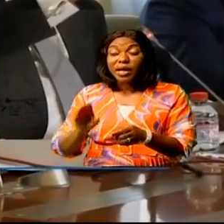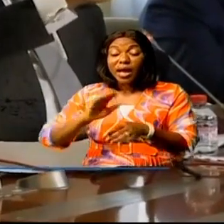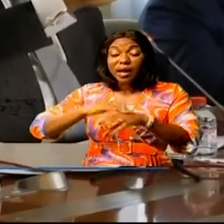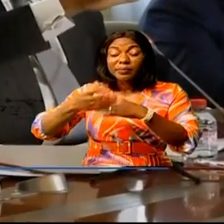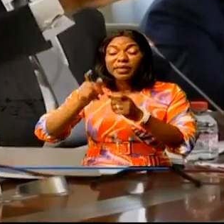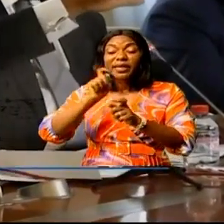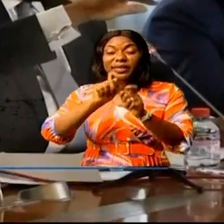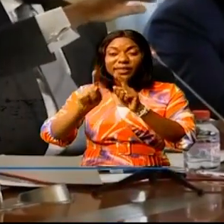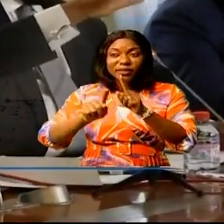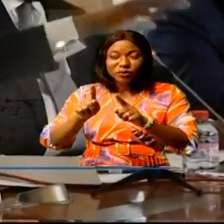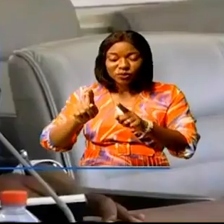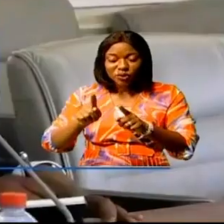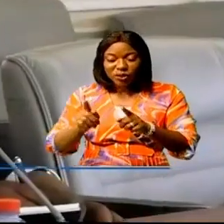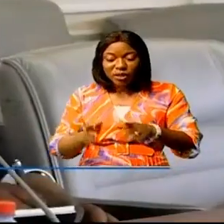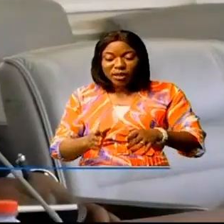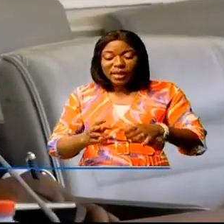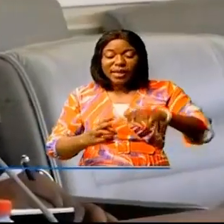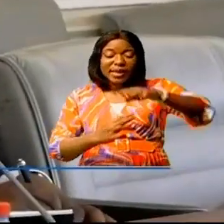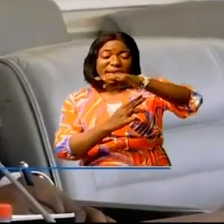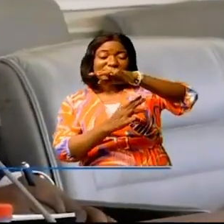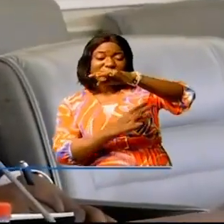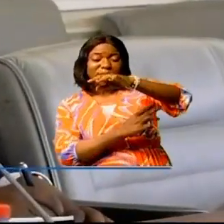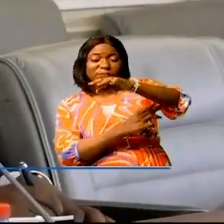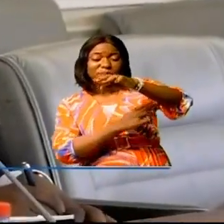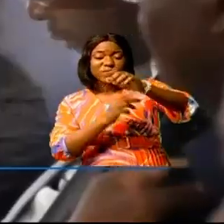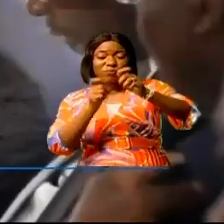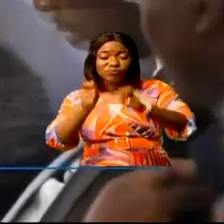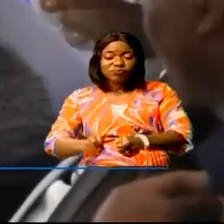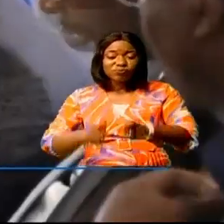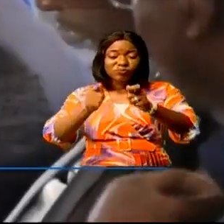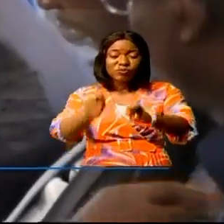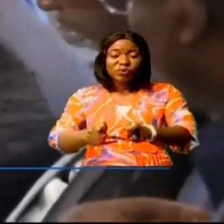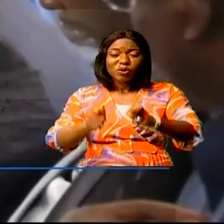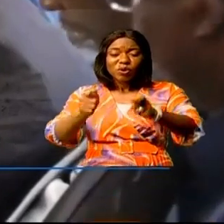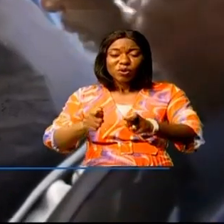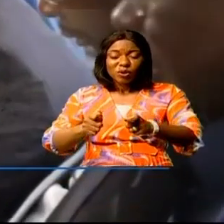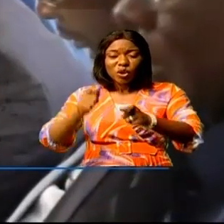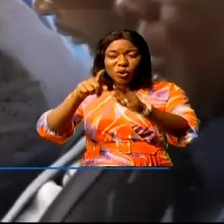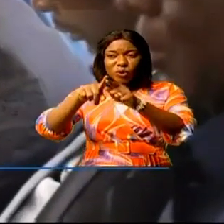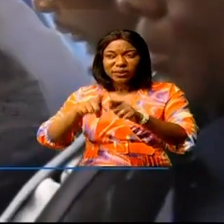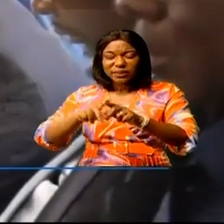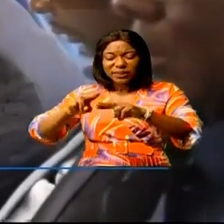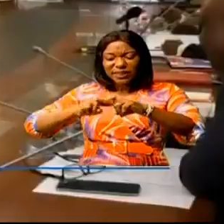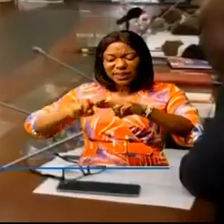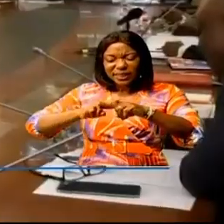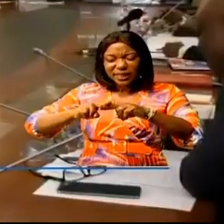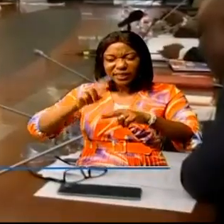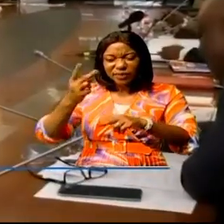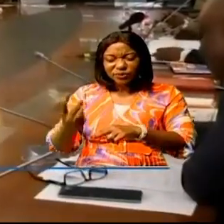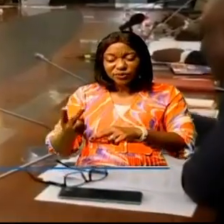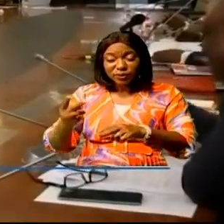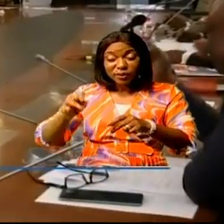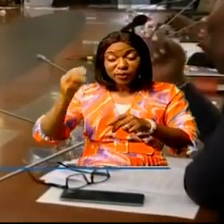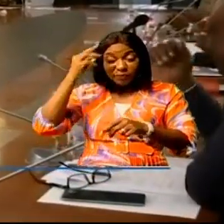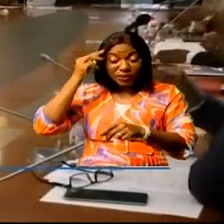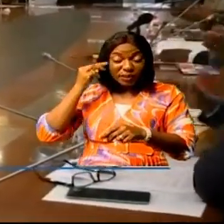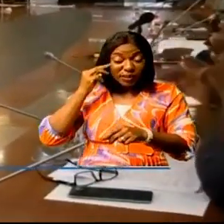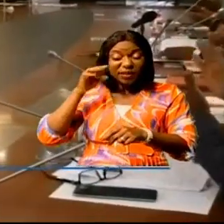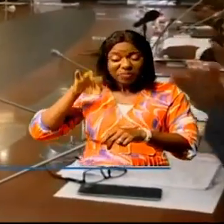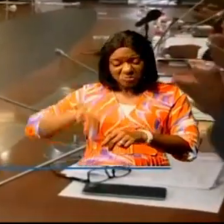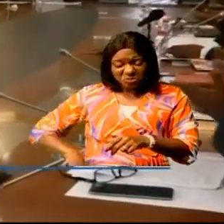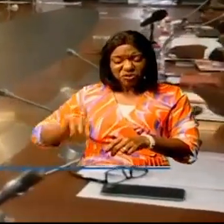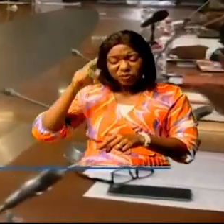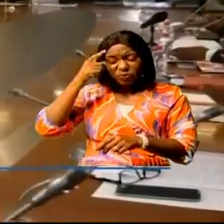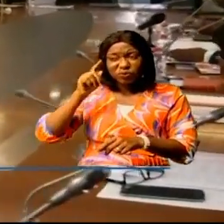du pont Route-Rail entre Kinshasa et Brazzaville a été évoquée par les deux ministres qui pensent que ce projet sera bénéfique pour les populations des